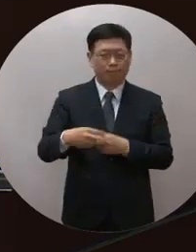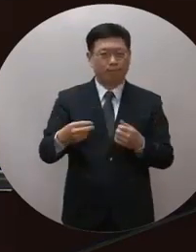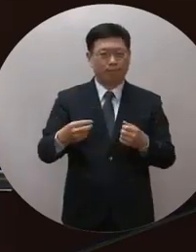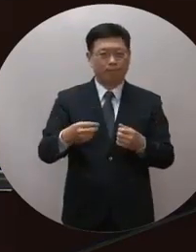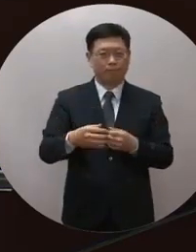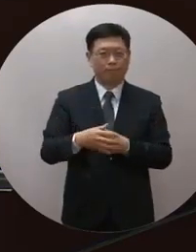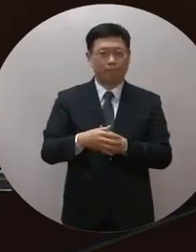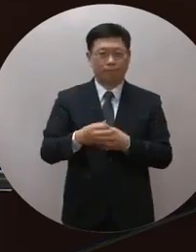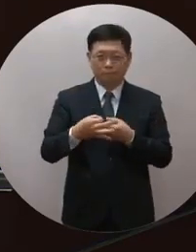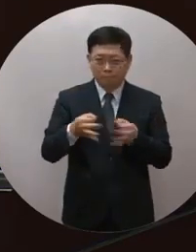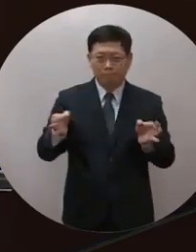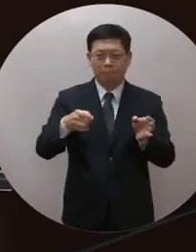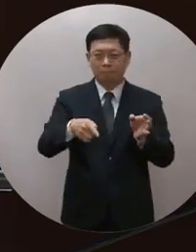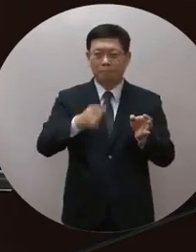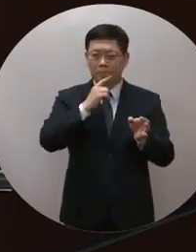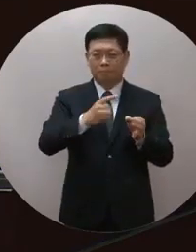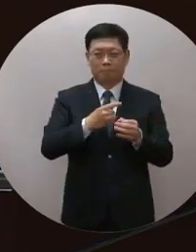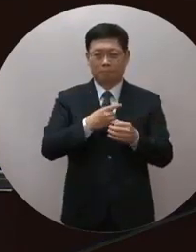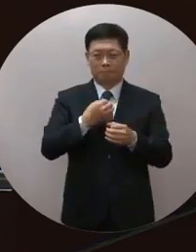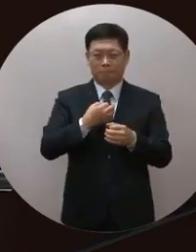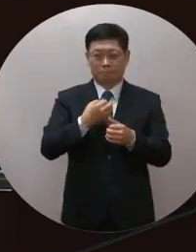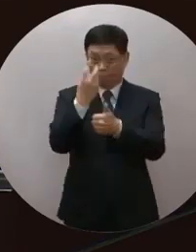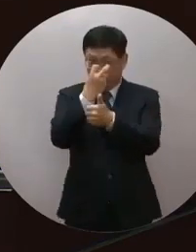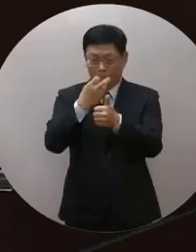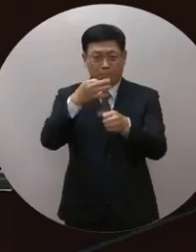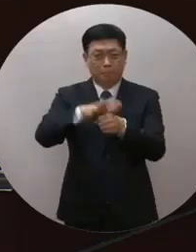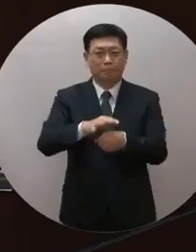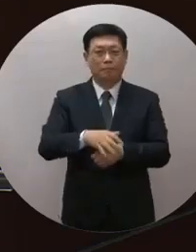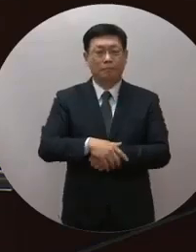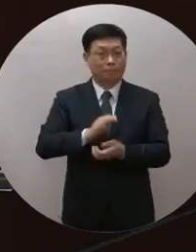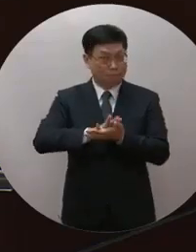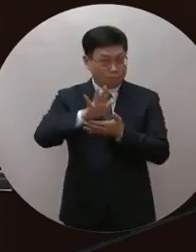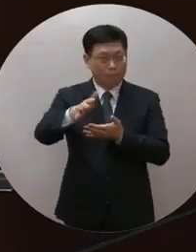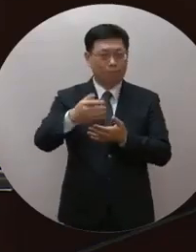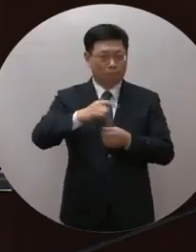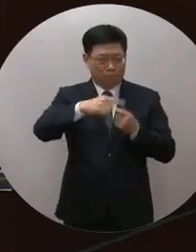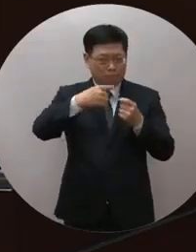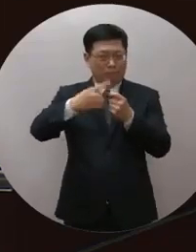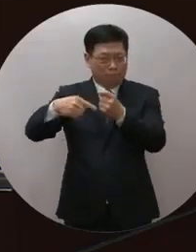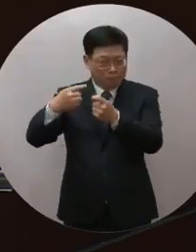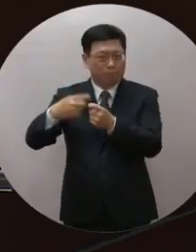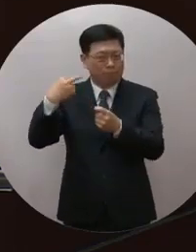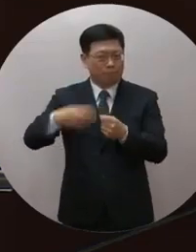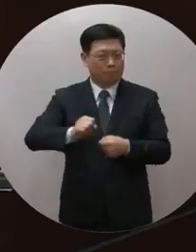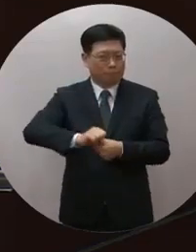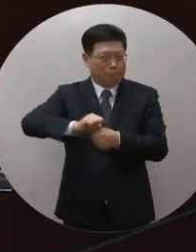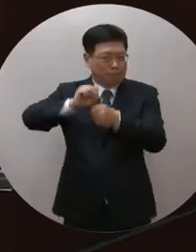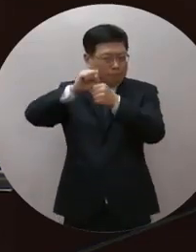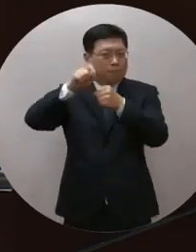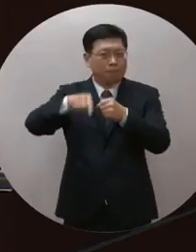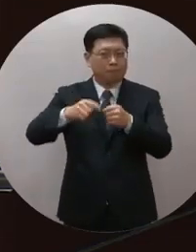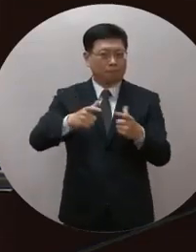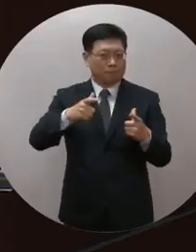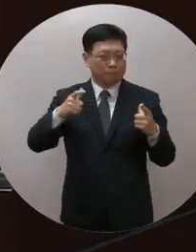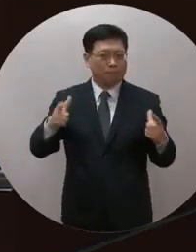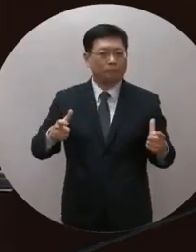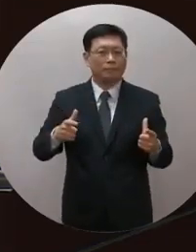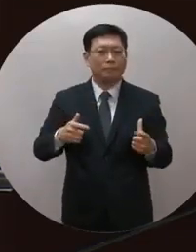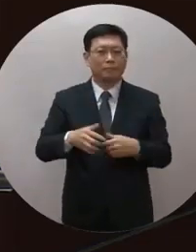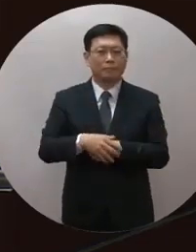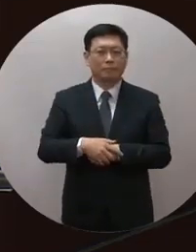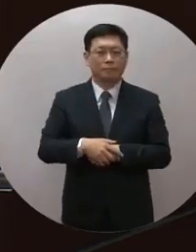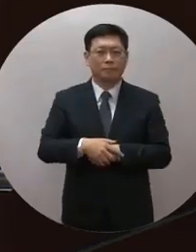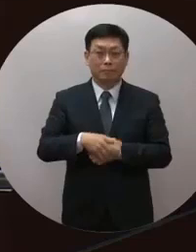样的托育补助，未来将逐年再扩大育儿